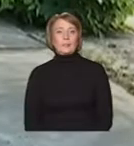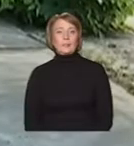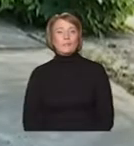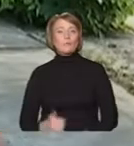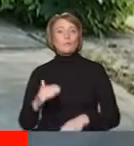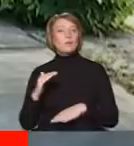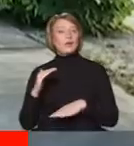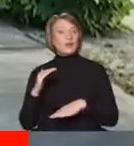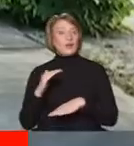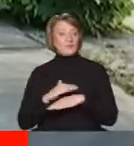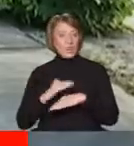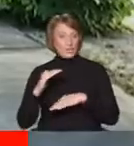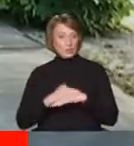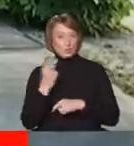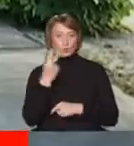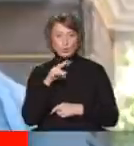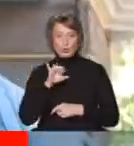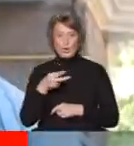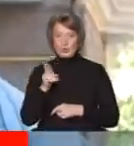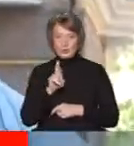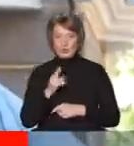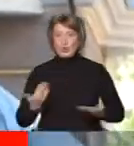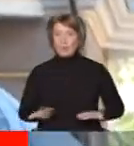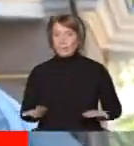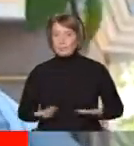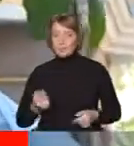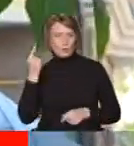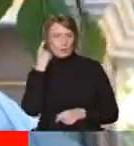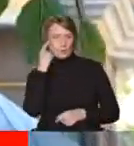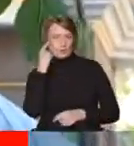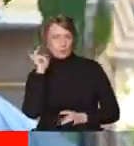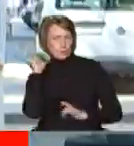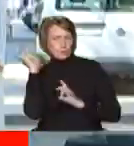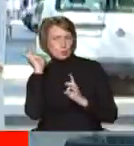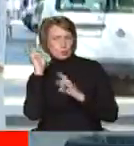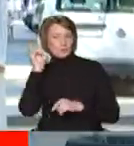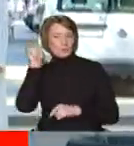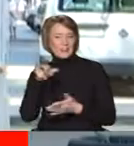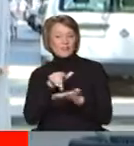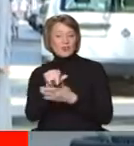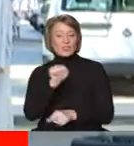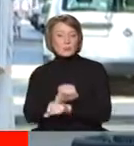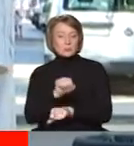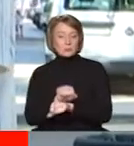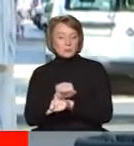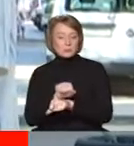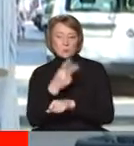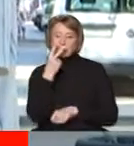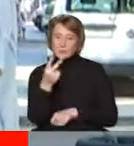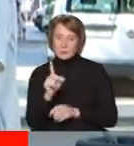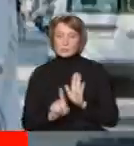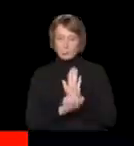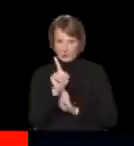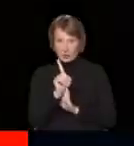Вечір 2 липня. Мешканець Подолу Володимир почув шум за вікном і вийшов на балкон пересвідчитися, чи почався